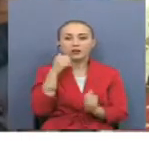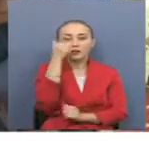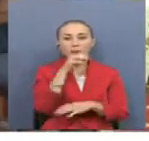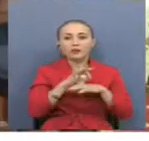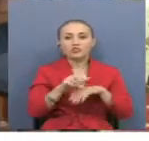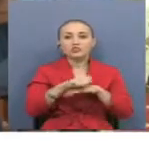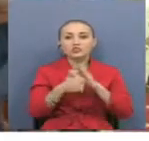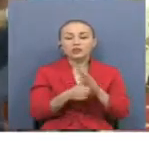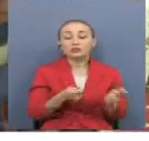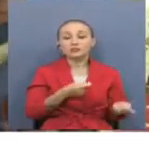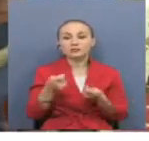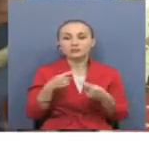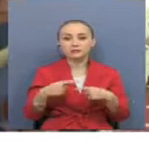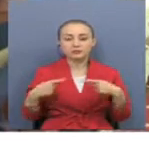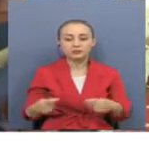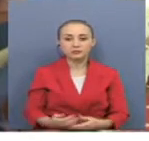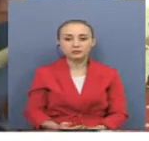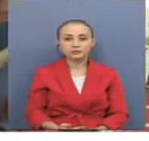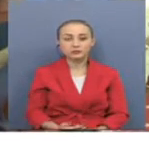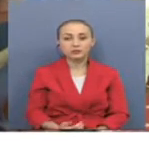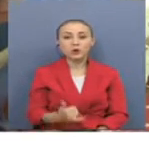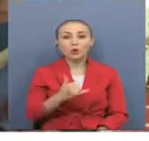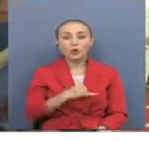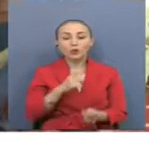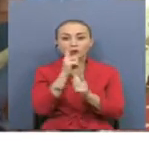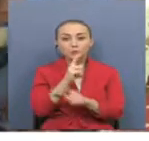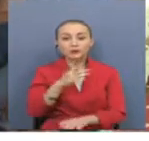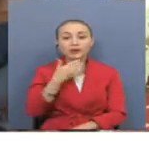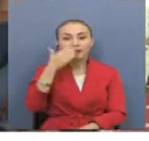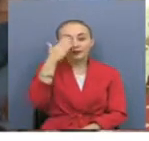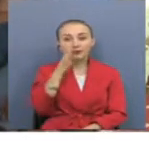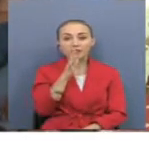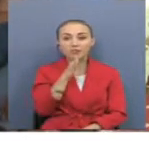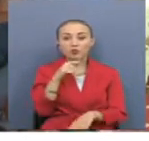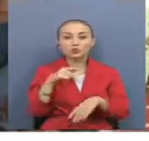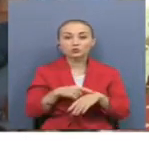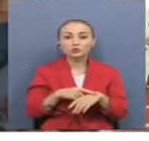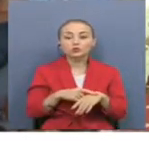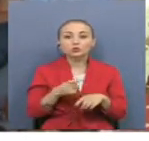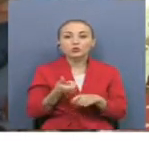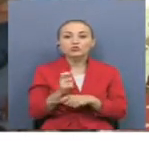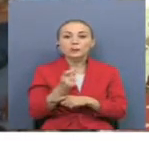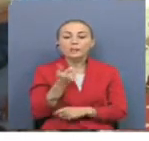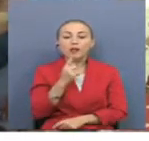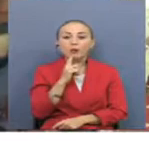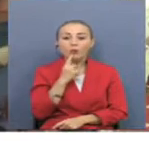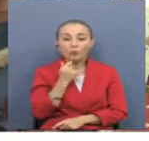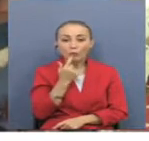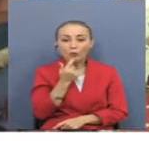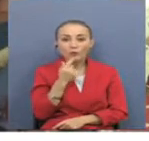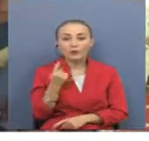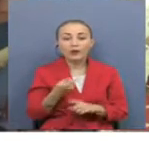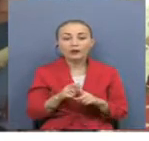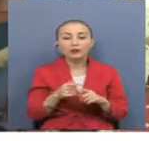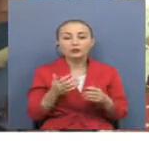проходит месяц доброты. Әсіресе жаз айында донорлық қанның жетіспеушілігі байқалады. Сондықтан ұйымдарға сапар ұйымдастыру туралы шешім қабылданды.